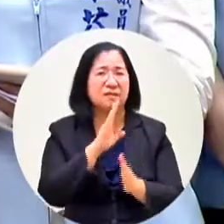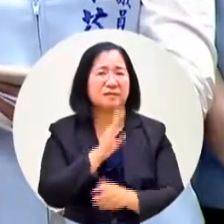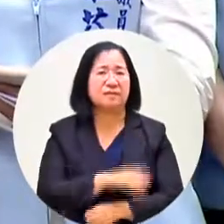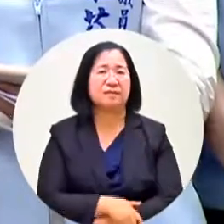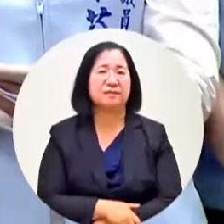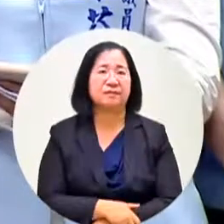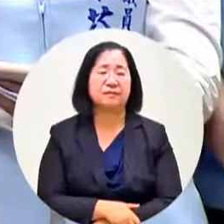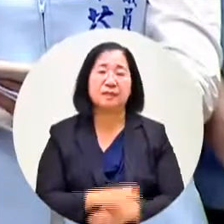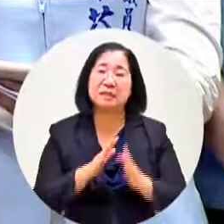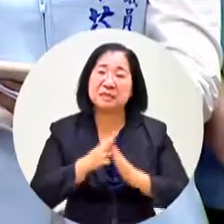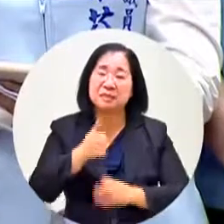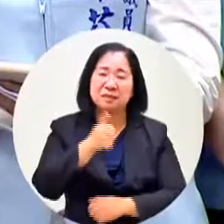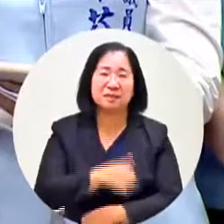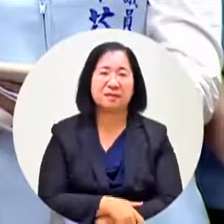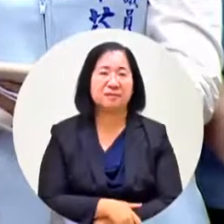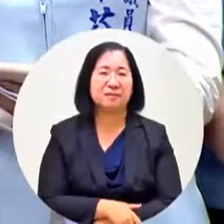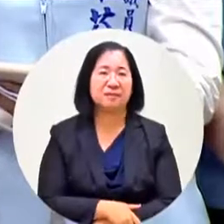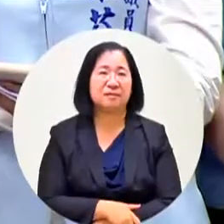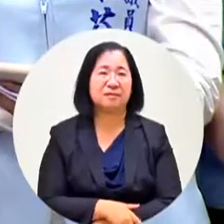长说明。